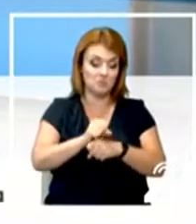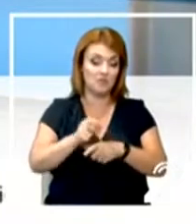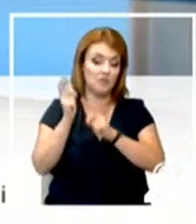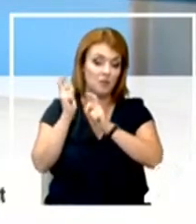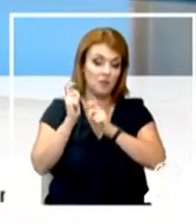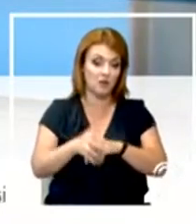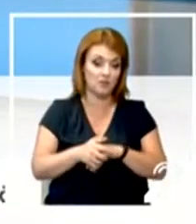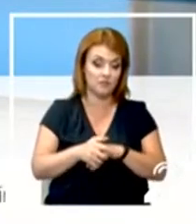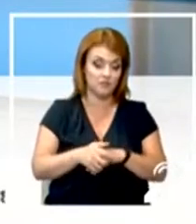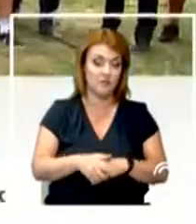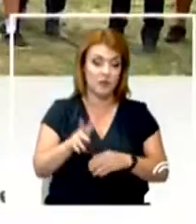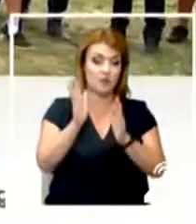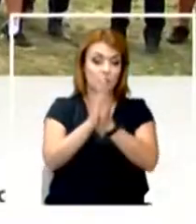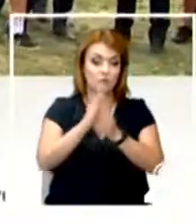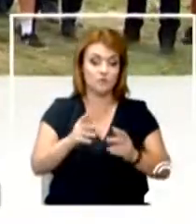acopere inflația.